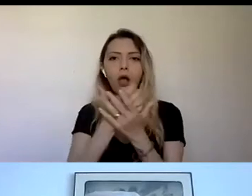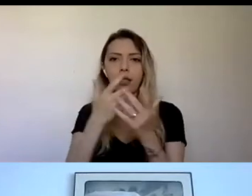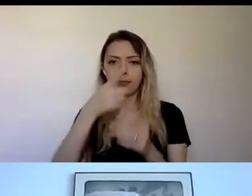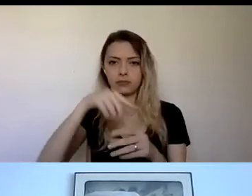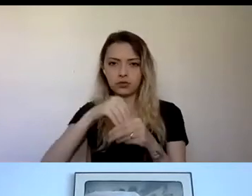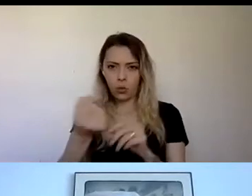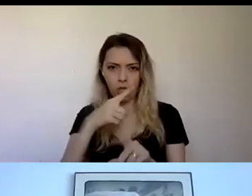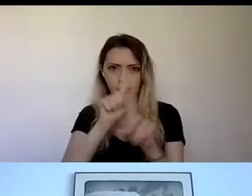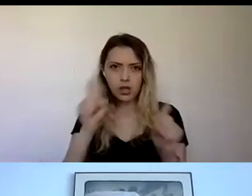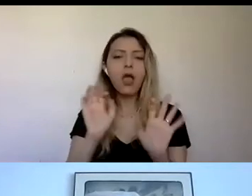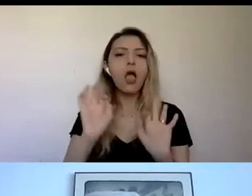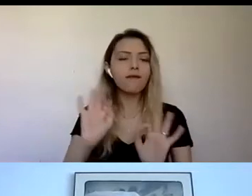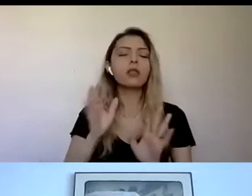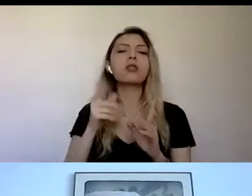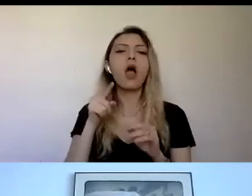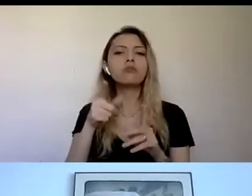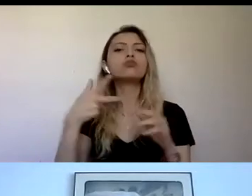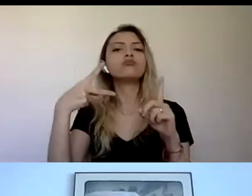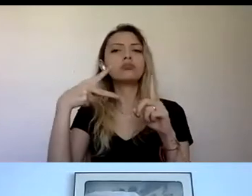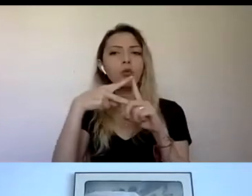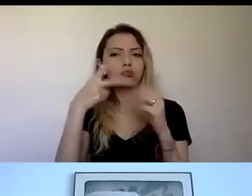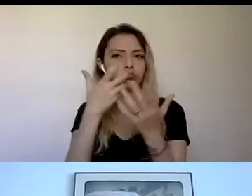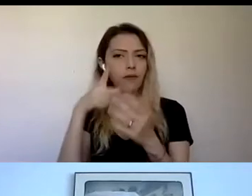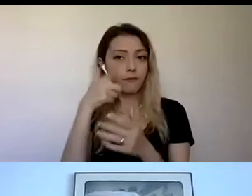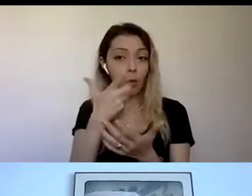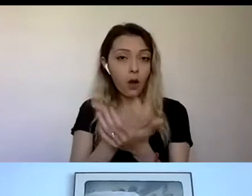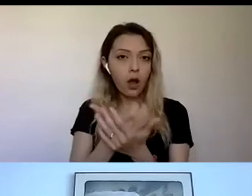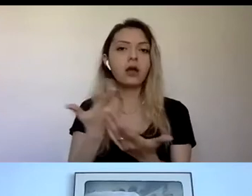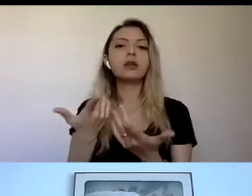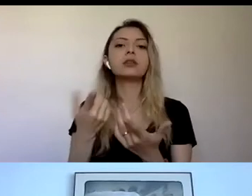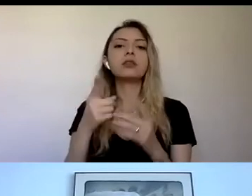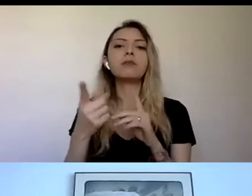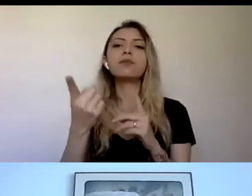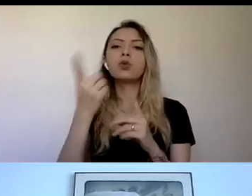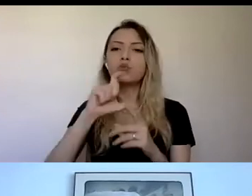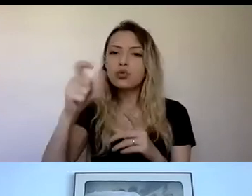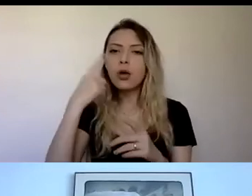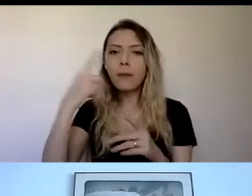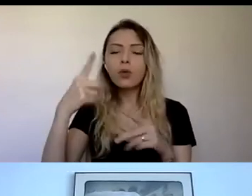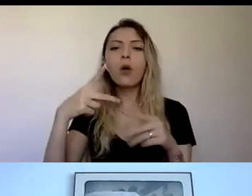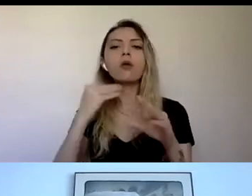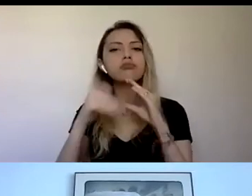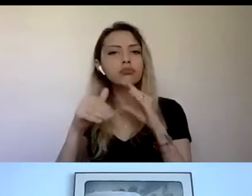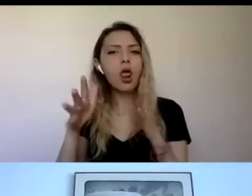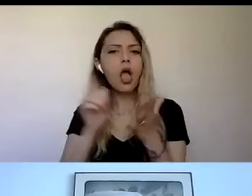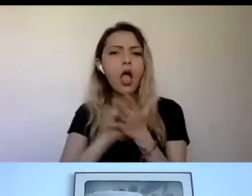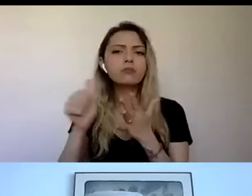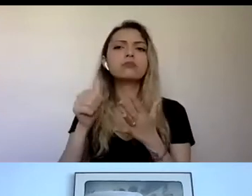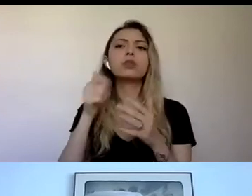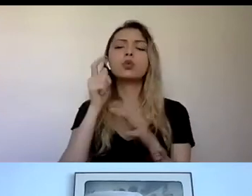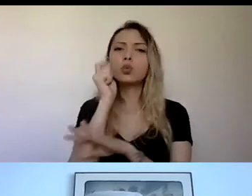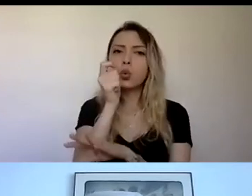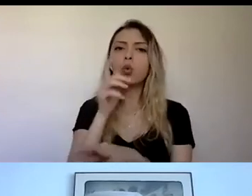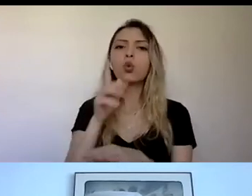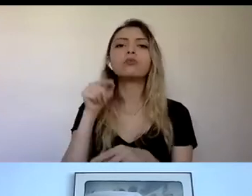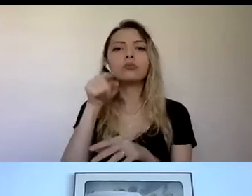bu kayıt hem sunuş hem bu soru cevap bölümündeki yazışmalar bütün katılımcılarımızla bu toplantının